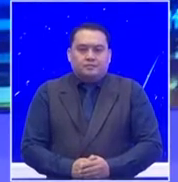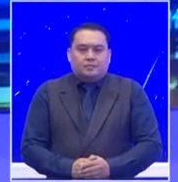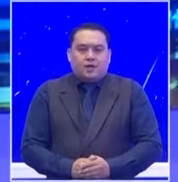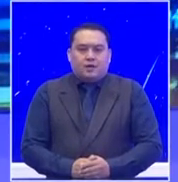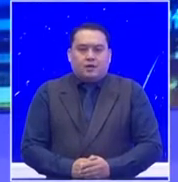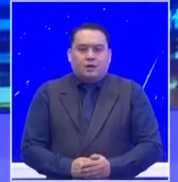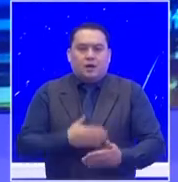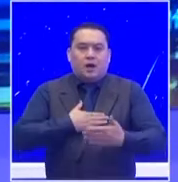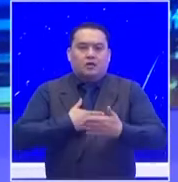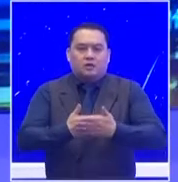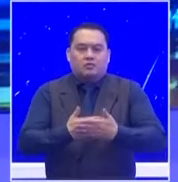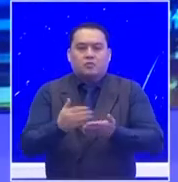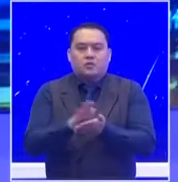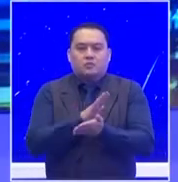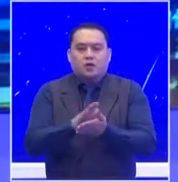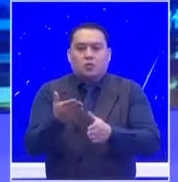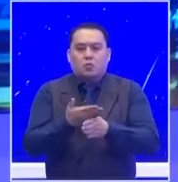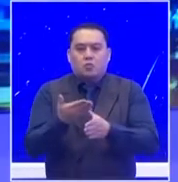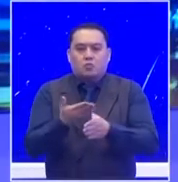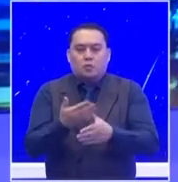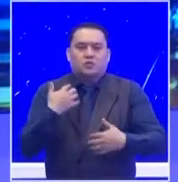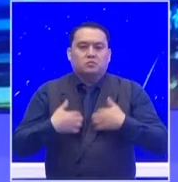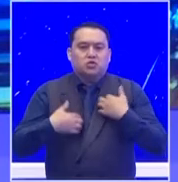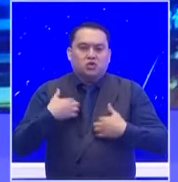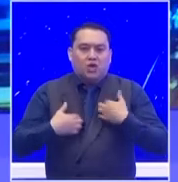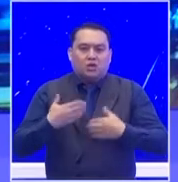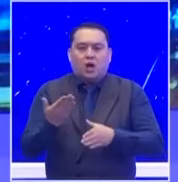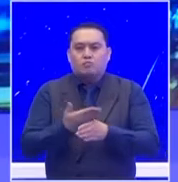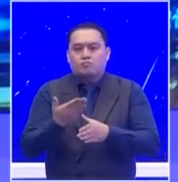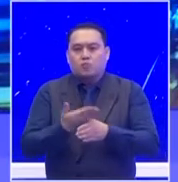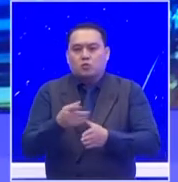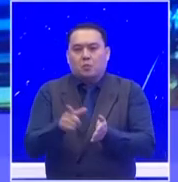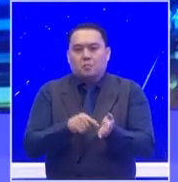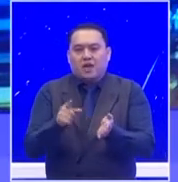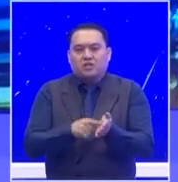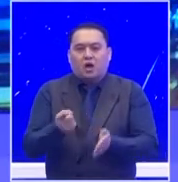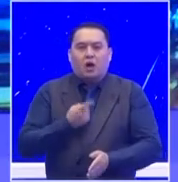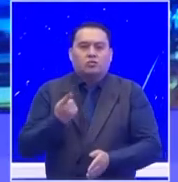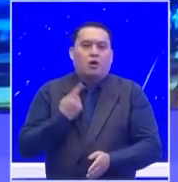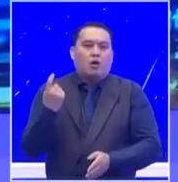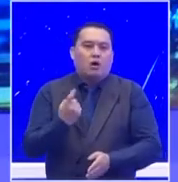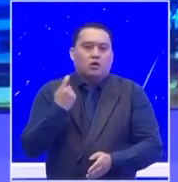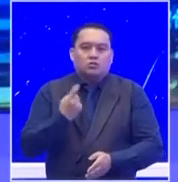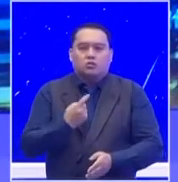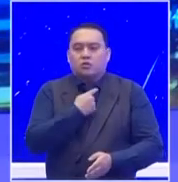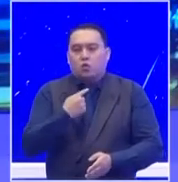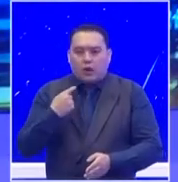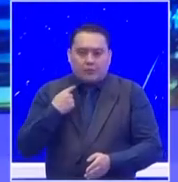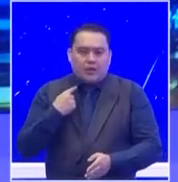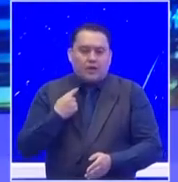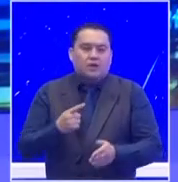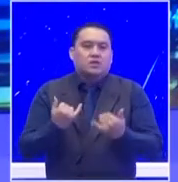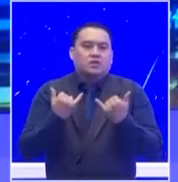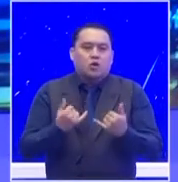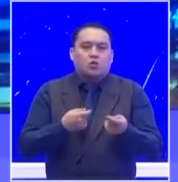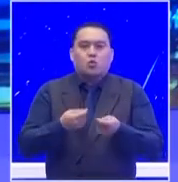Волонтеры спешат на помощь. Добровольцы ЖТСУского государственного университета помогают пенсионерам по хозяйству в областном центре. На этот